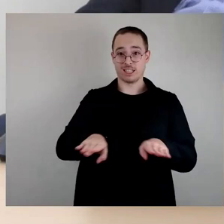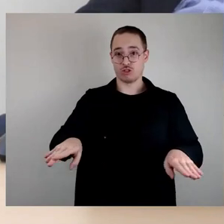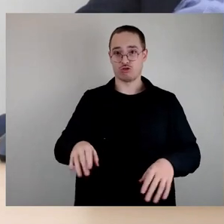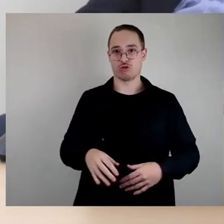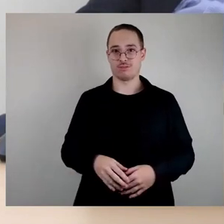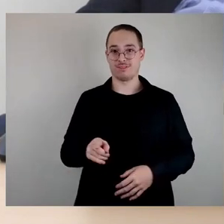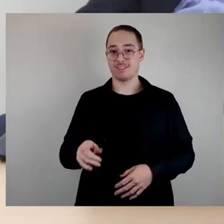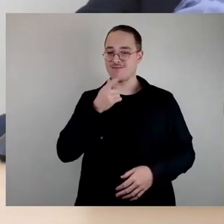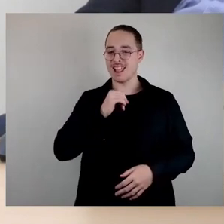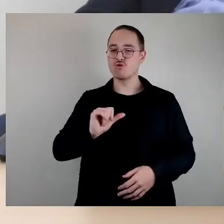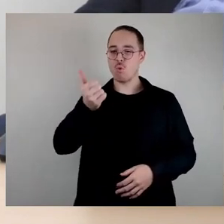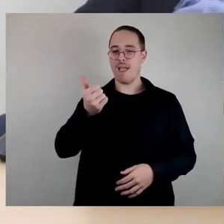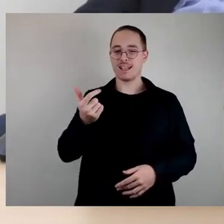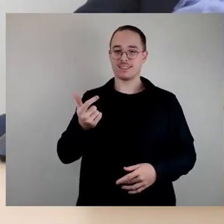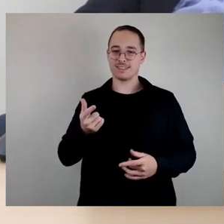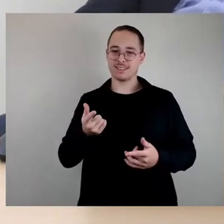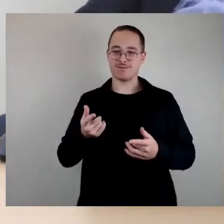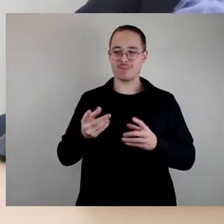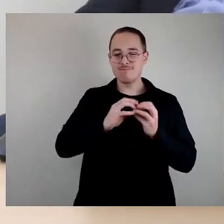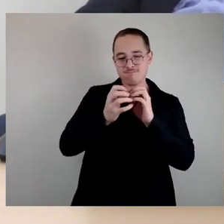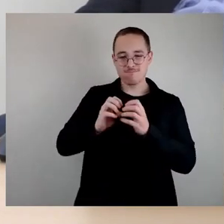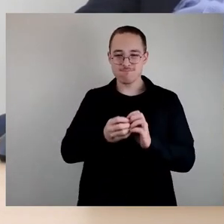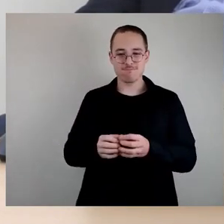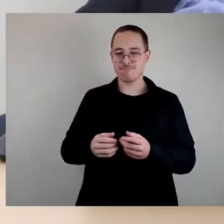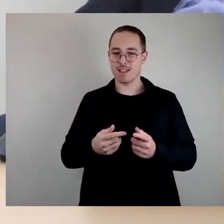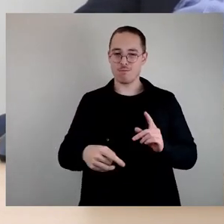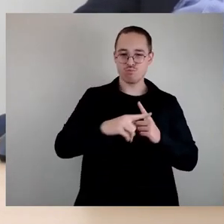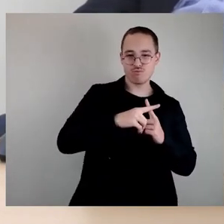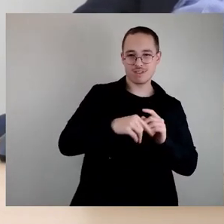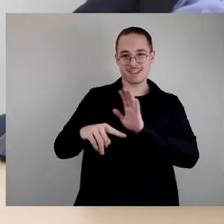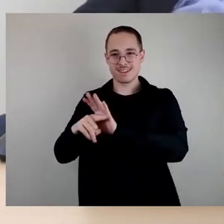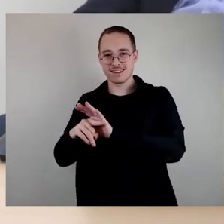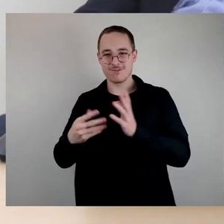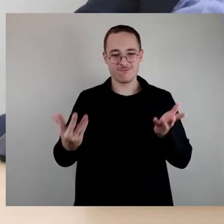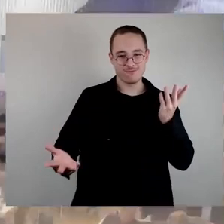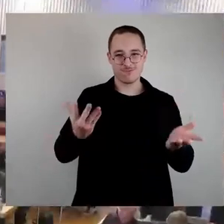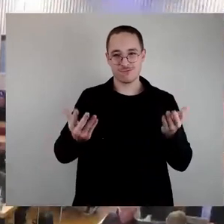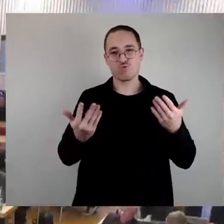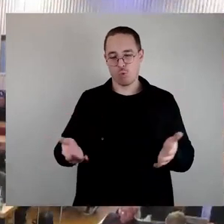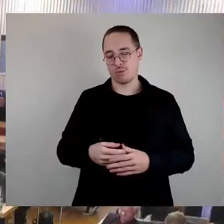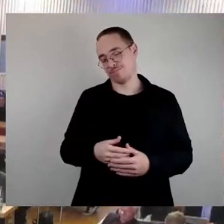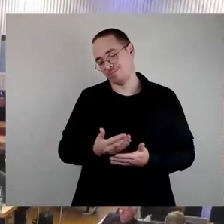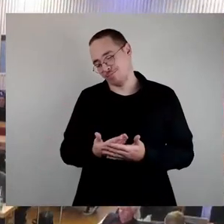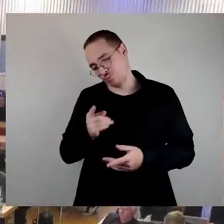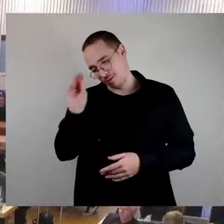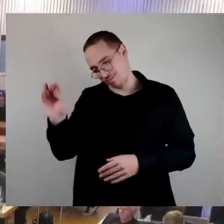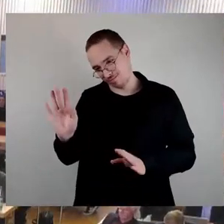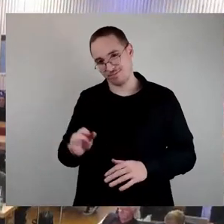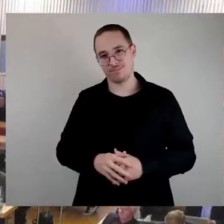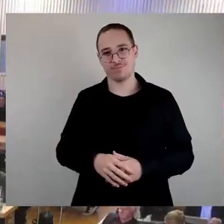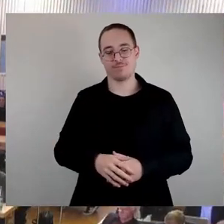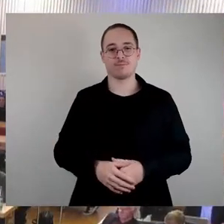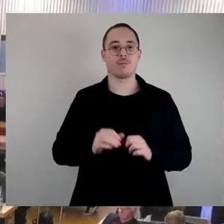und dagegen spricht, was diese zwei Varianten angeht. Aber das nur nebenbei. So, jetzt Herr Laczynski bitte. Ja, vielen Dank, sehr geehrter